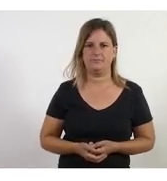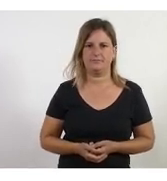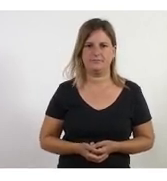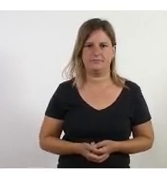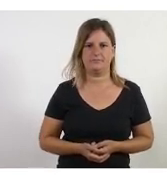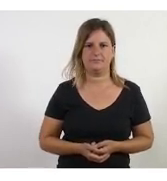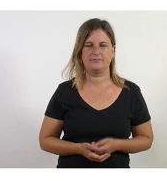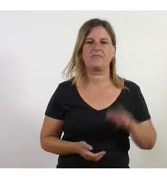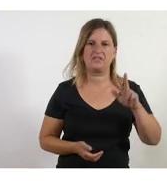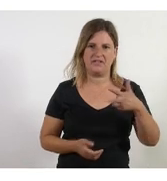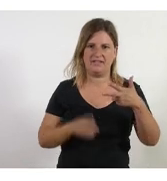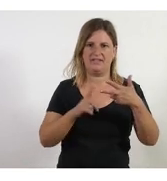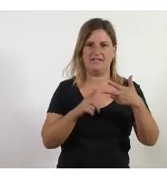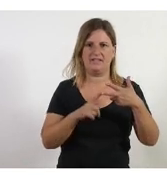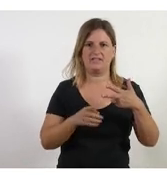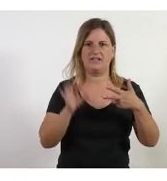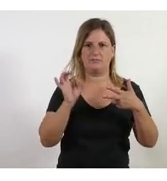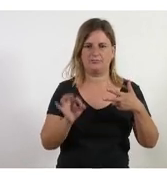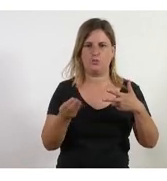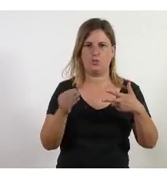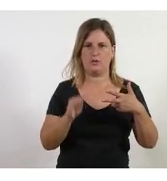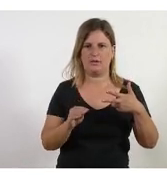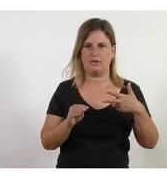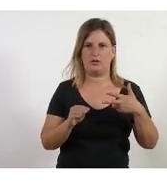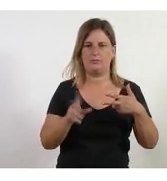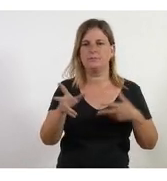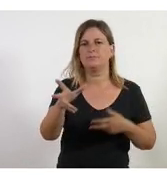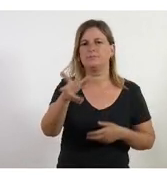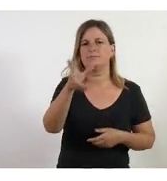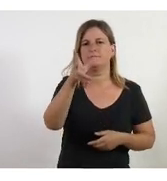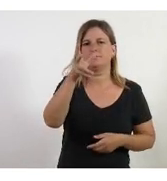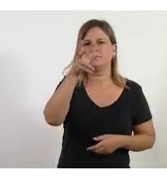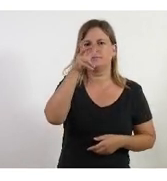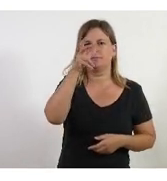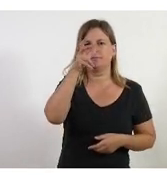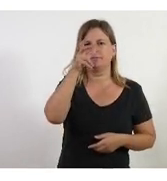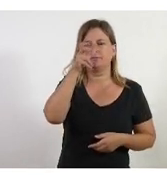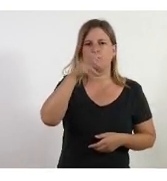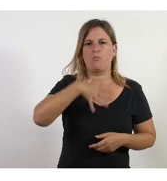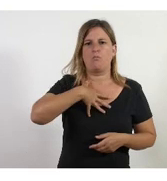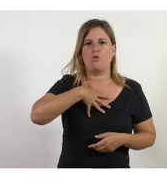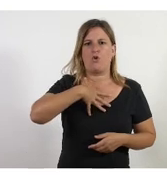una vegada més. Inhalo profundament.